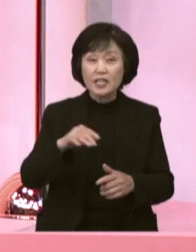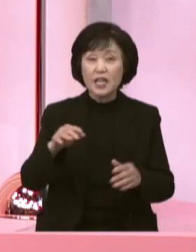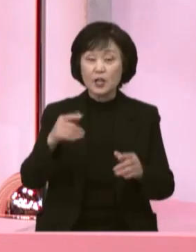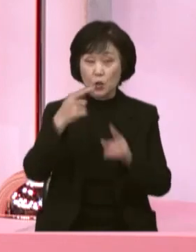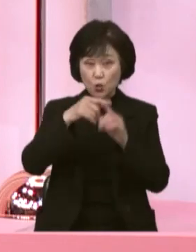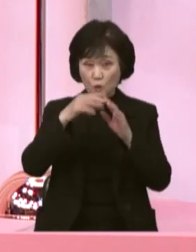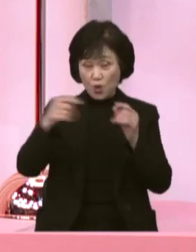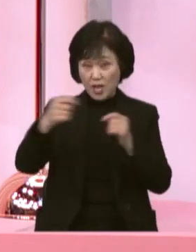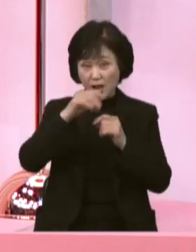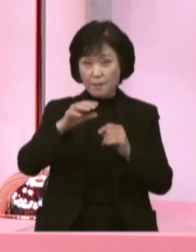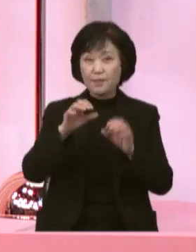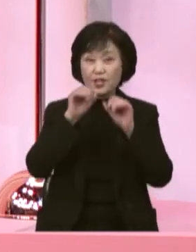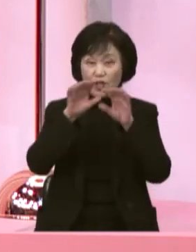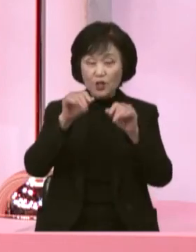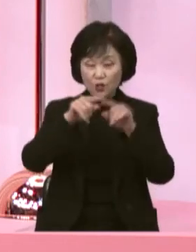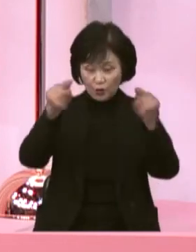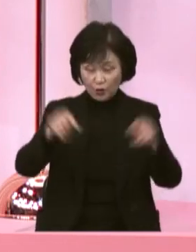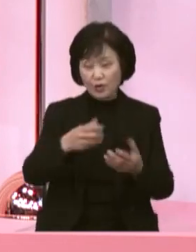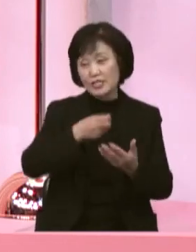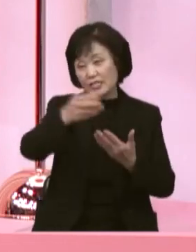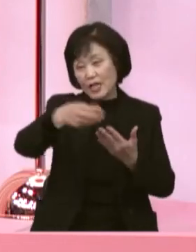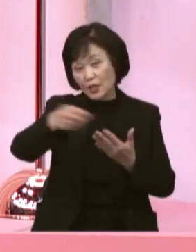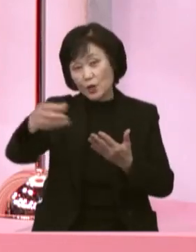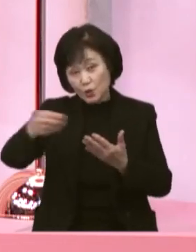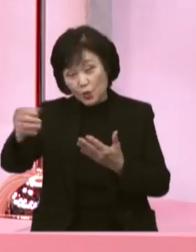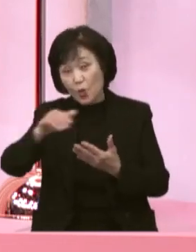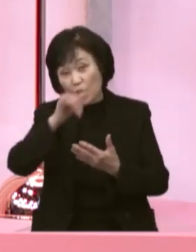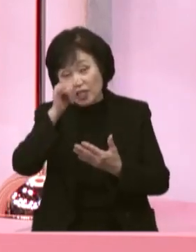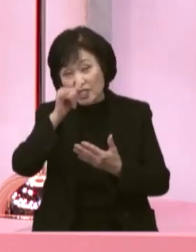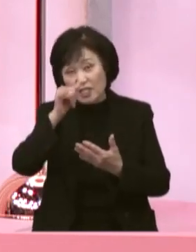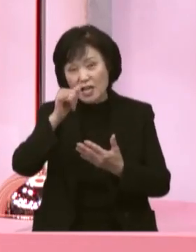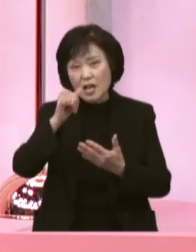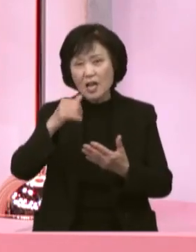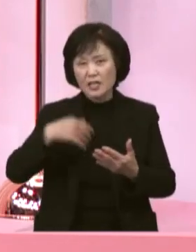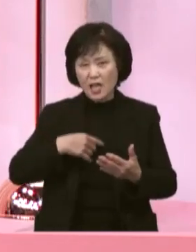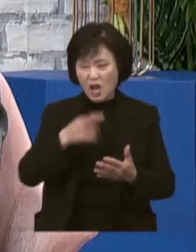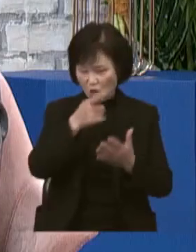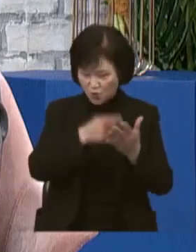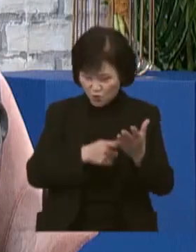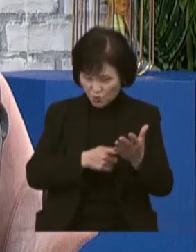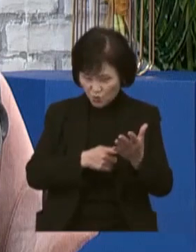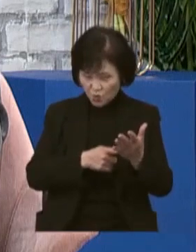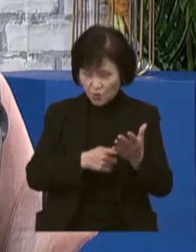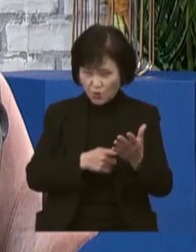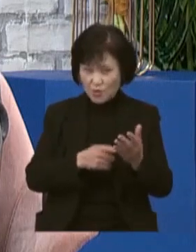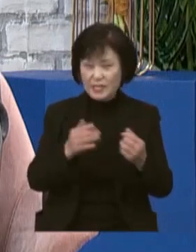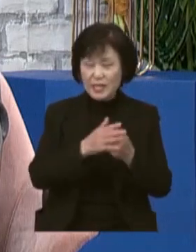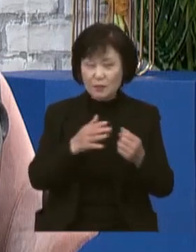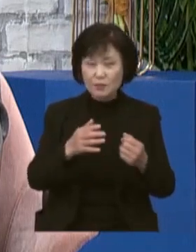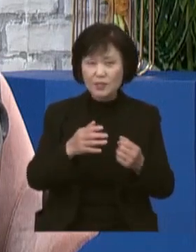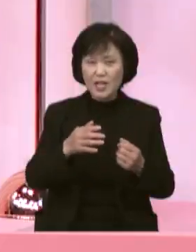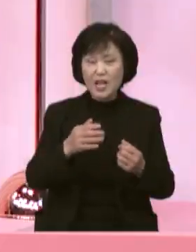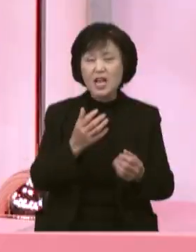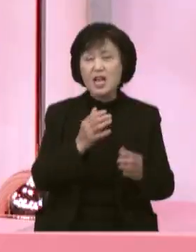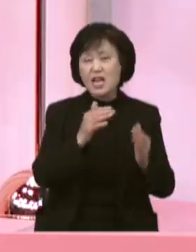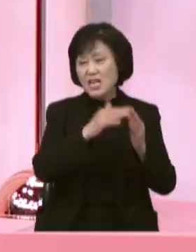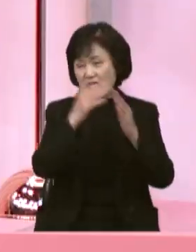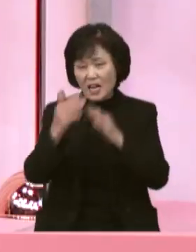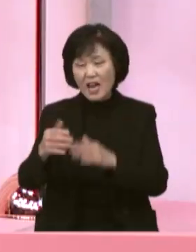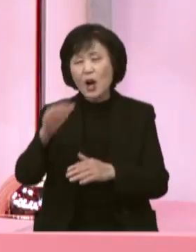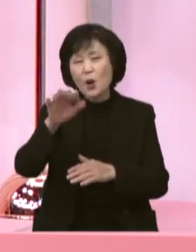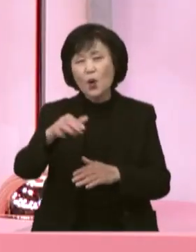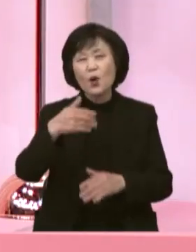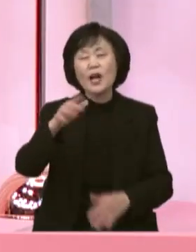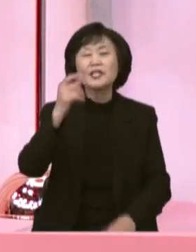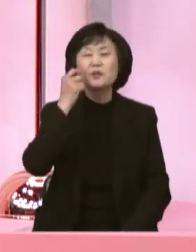그랬는데 거기는 전저 지금 제가 수술하고 막 이랬냐고 못 갔거든요. 근데 그